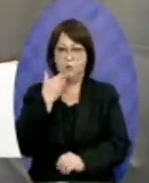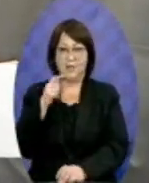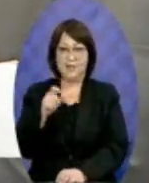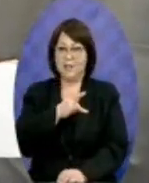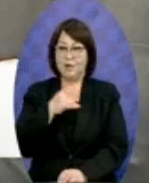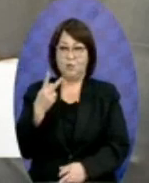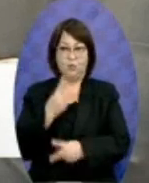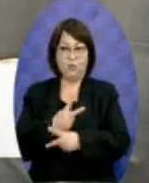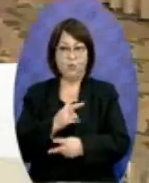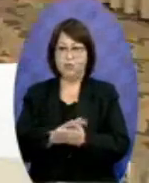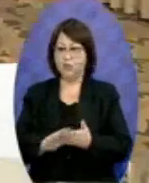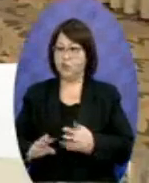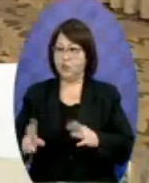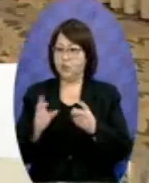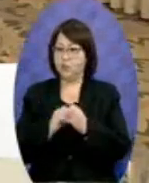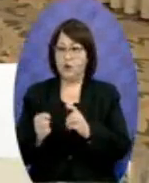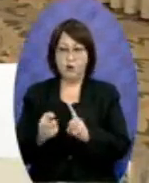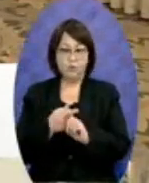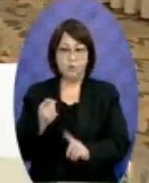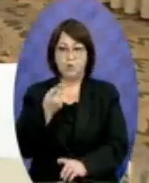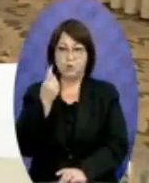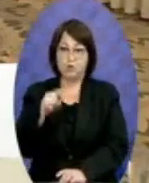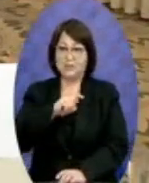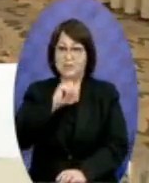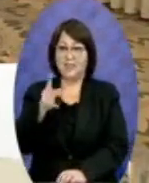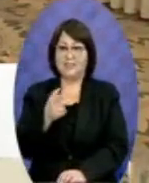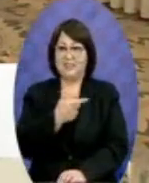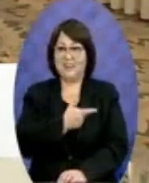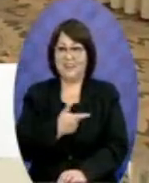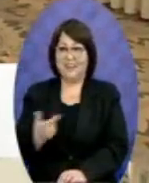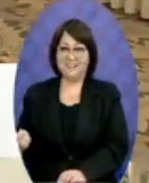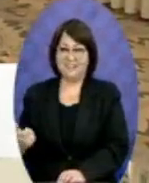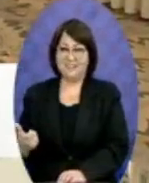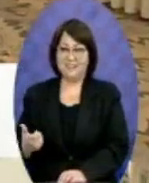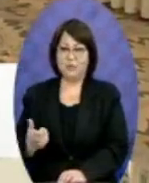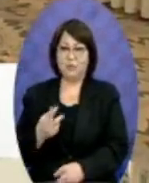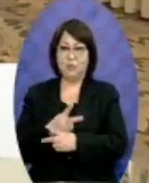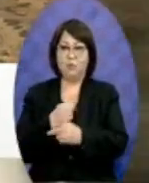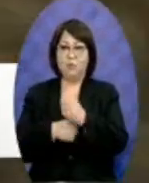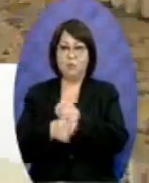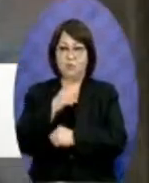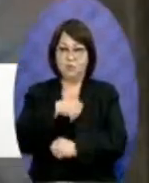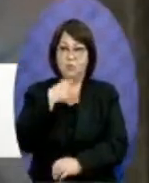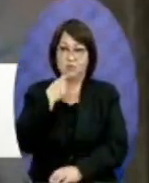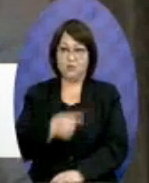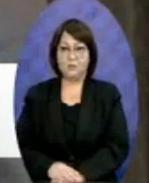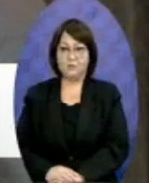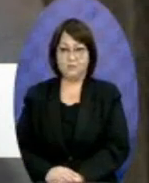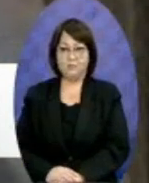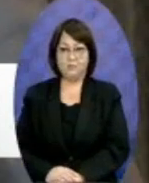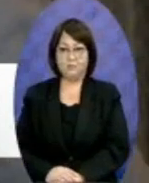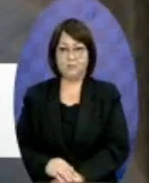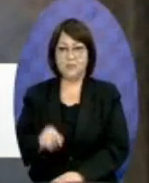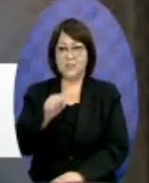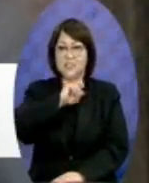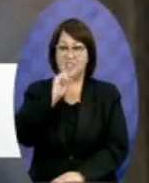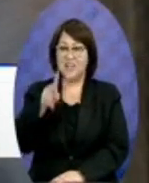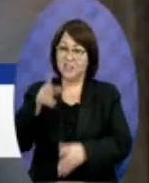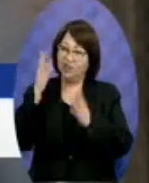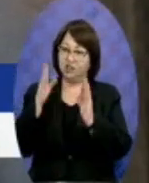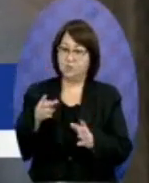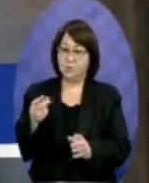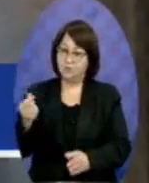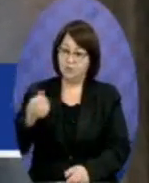шинжилэл хийхдээ үүнд холбогдох зүйл заалтыг нь асчихсан гэдгийг хуульчид хэлж байна. Энэ зэйлийг шийдгээд шахал үзүүлж исэн их